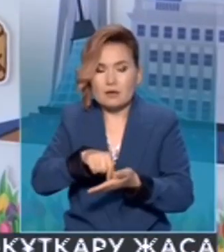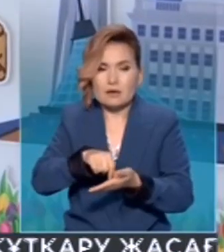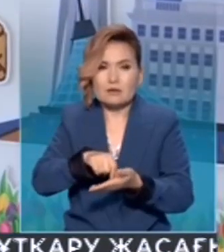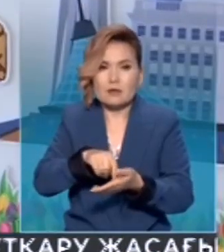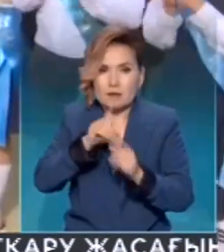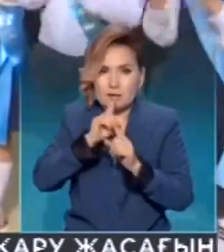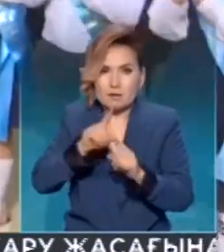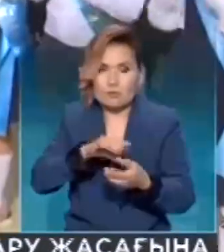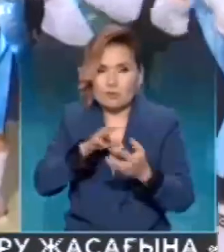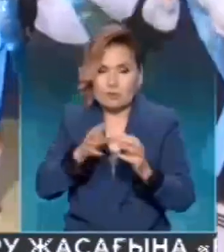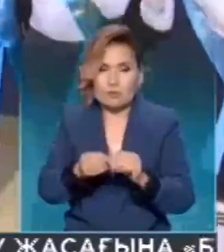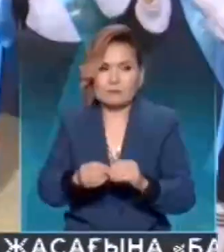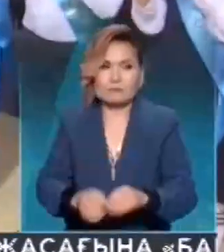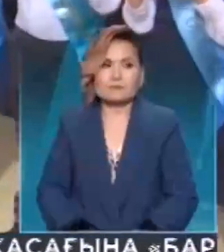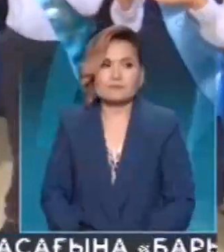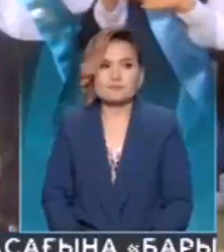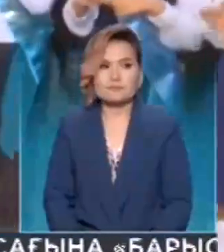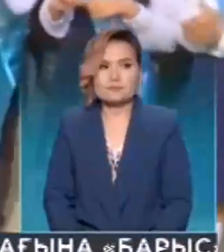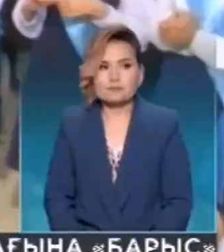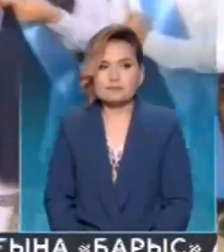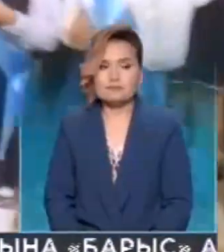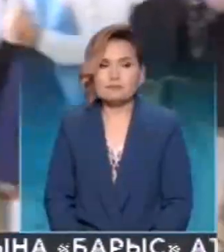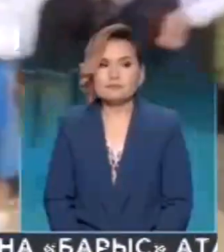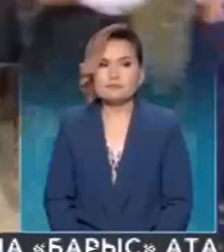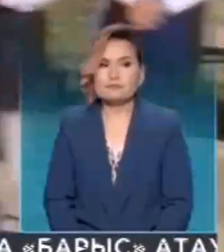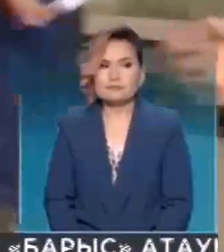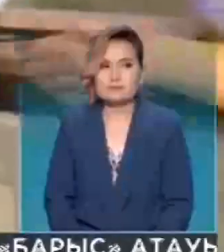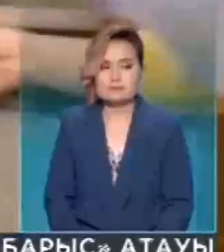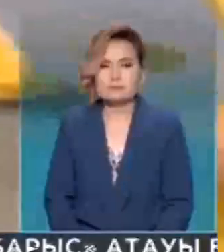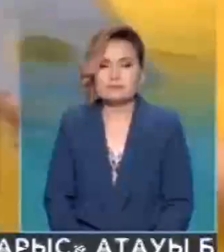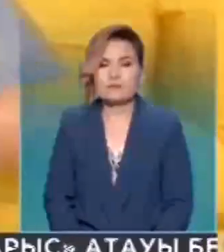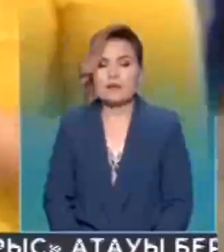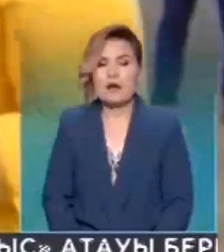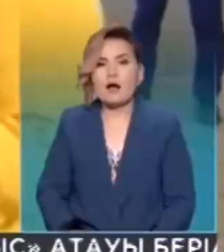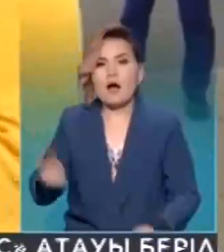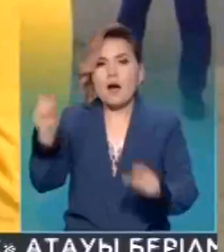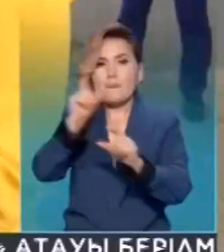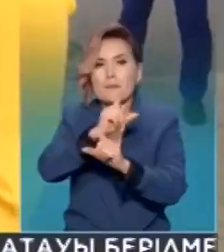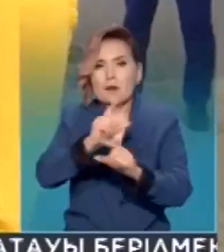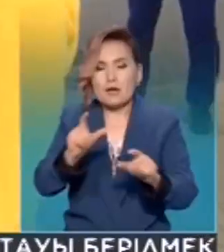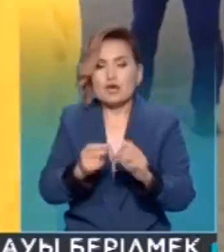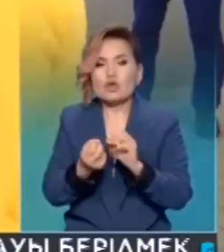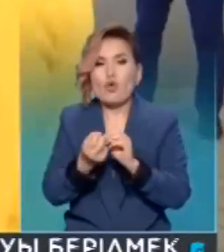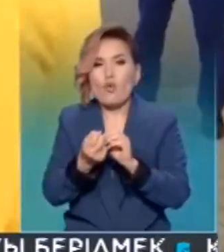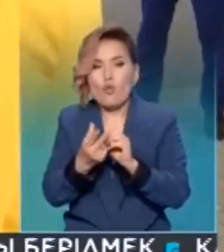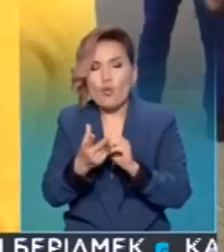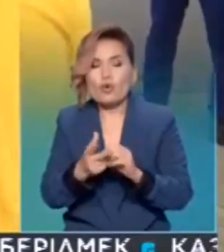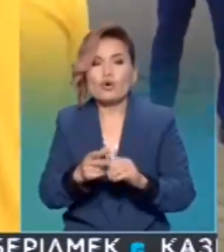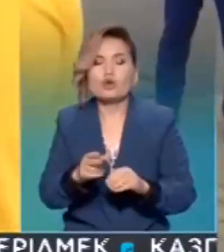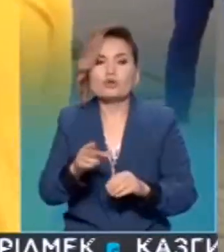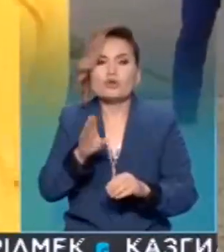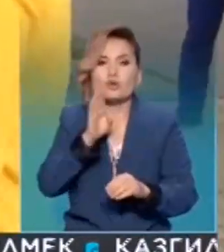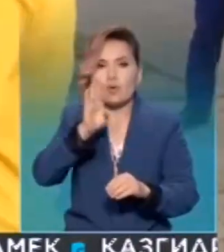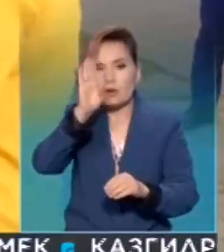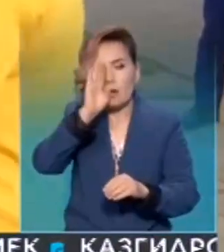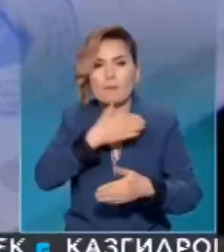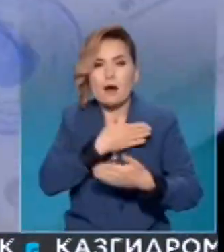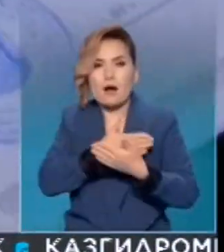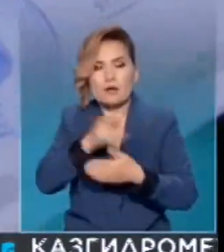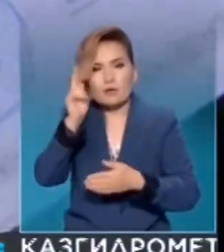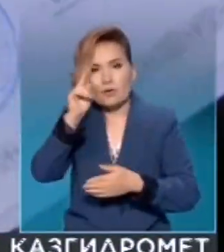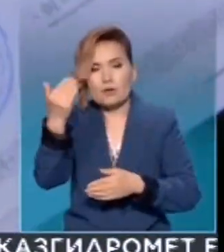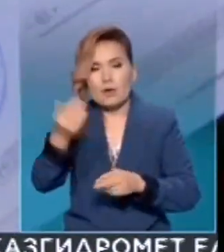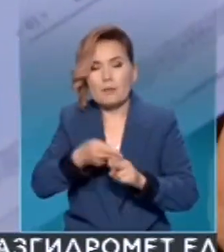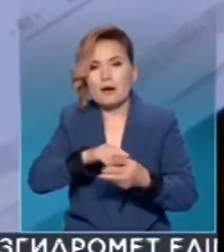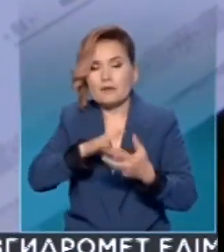тудырады шамасы. Тойбек Алинур Кенжеұлы марапатталады. Мектепте 10 оқу озаты 30-тан астам екпінді бар. Салтанатты